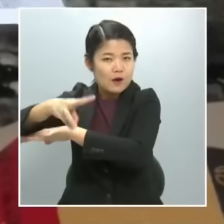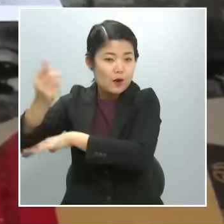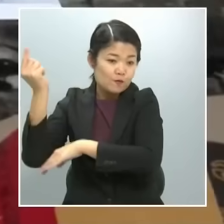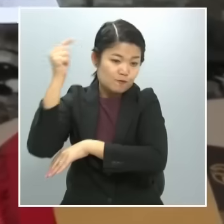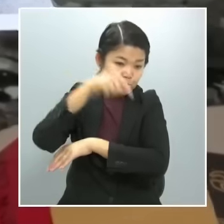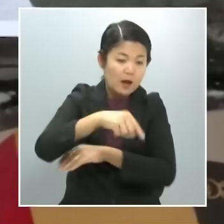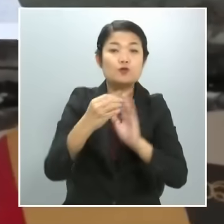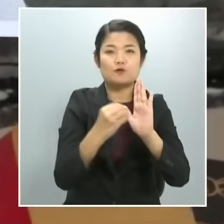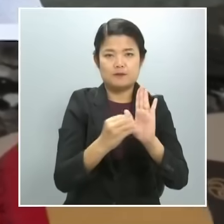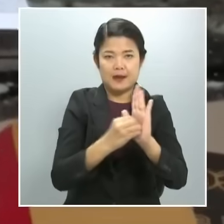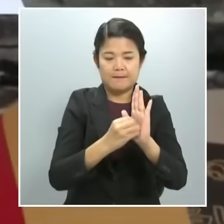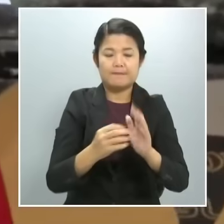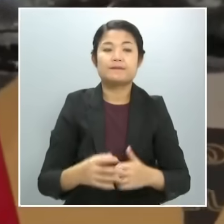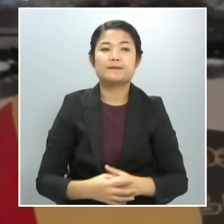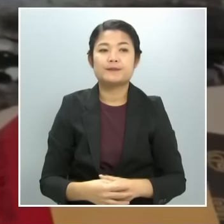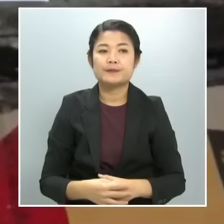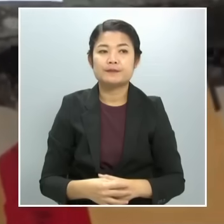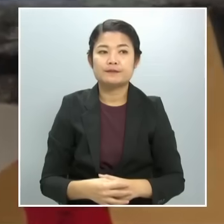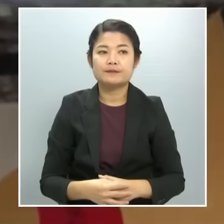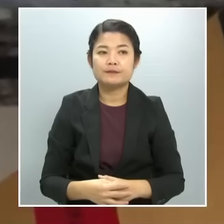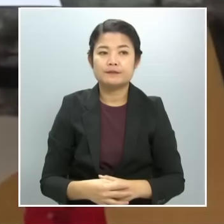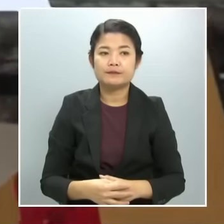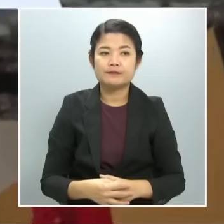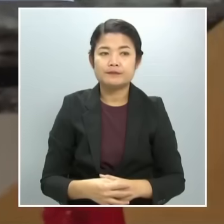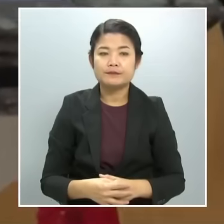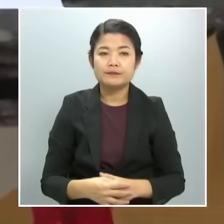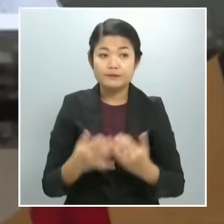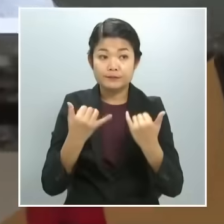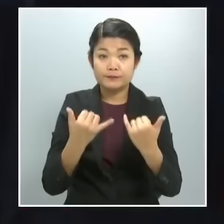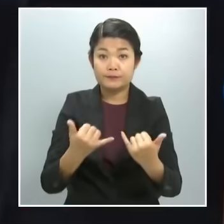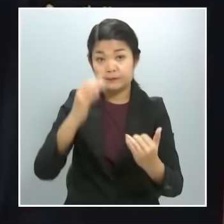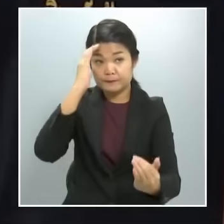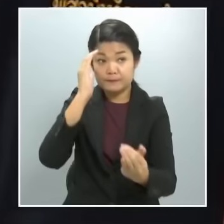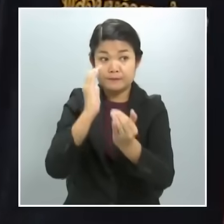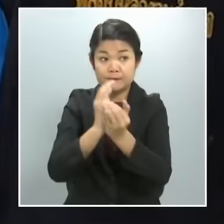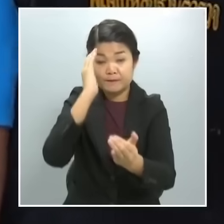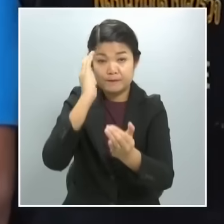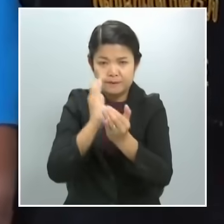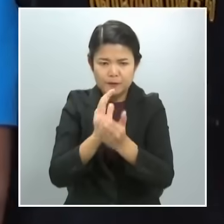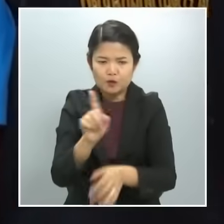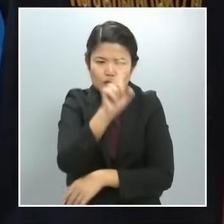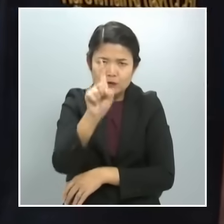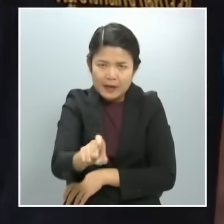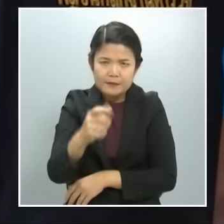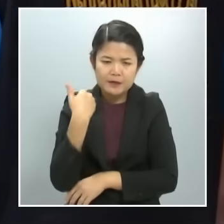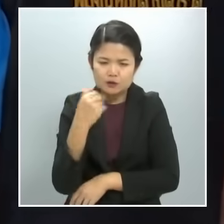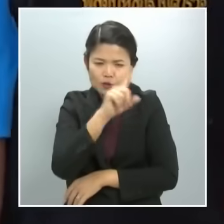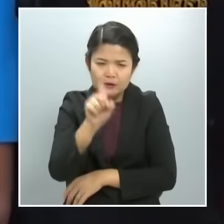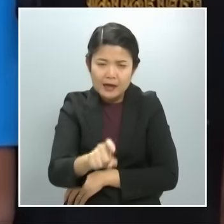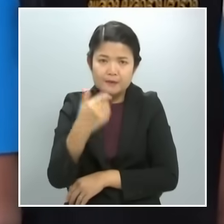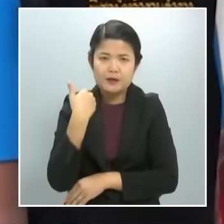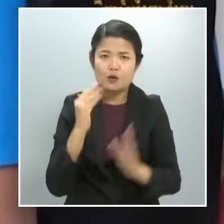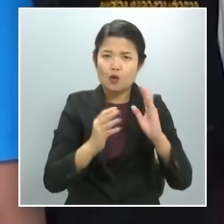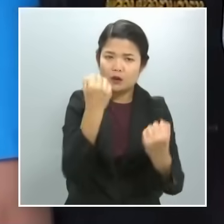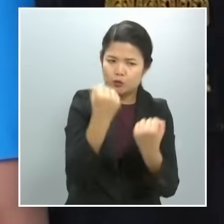นี่นะฮะคือตอนนี้ตำรวจก็กำลังมีข้อสงสัยหลายประเด็นนะครับทั้งเรื่องของคนขับ